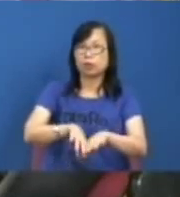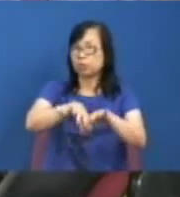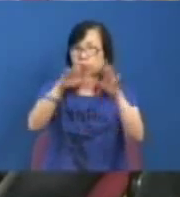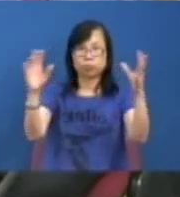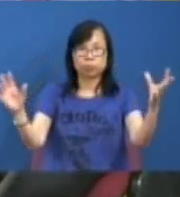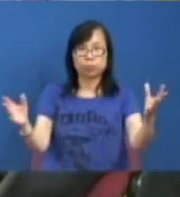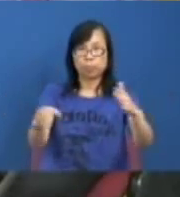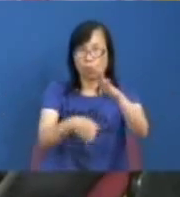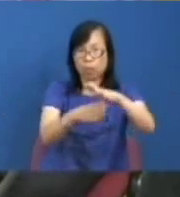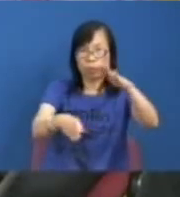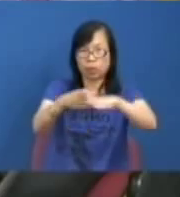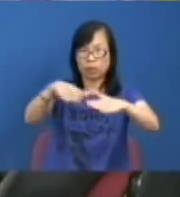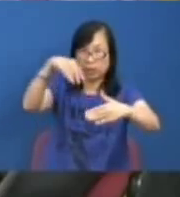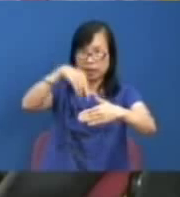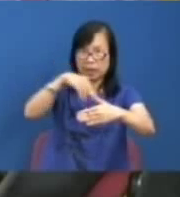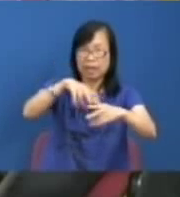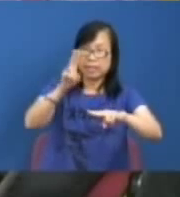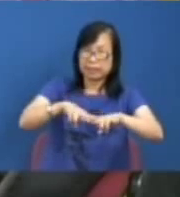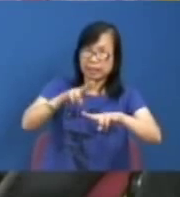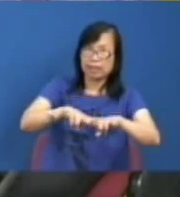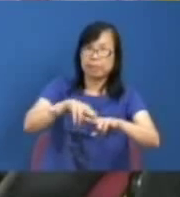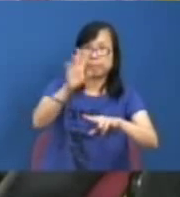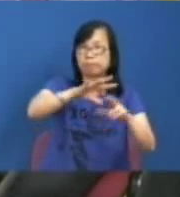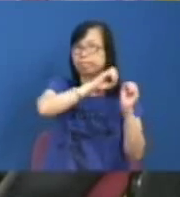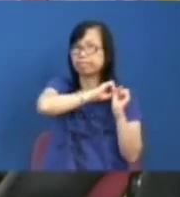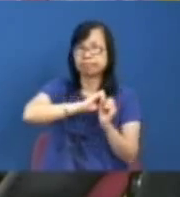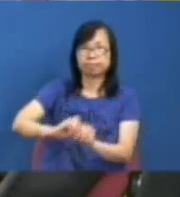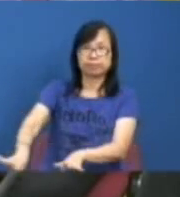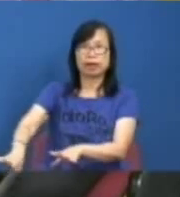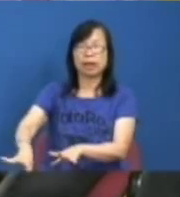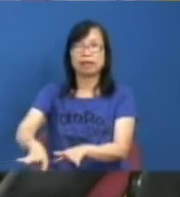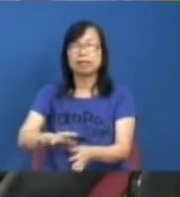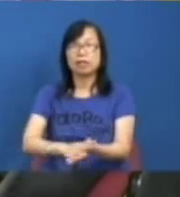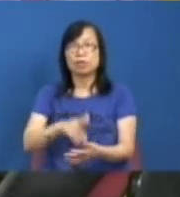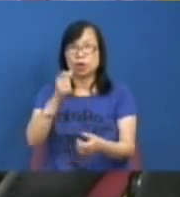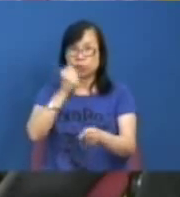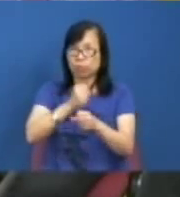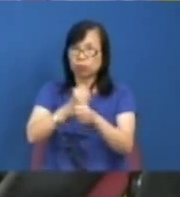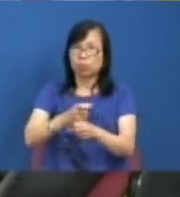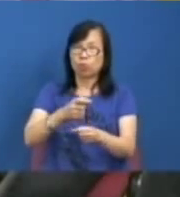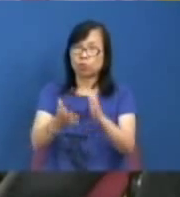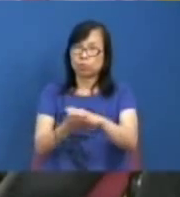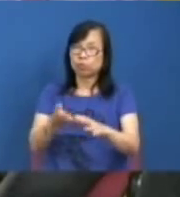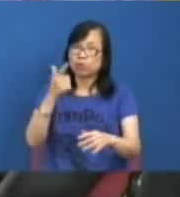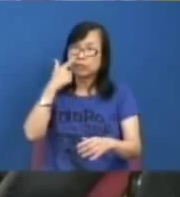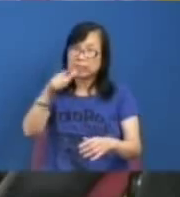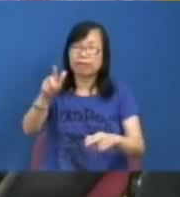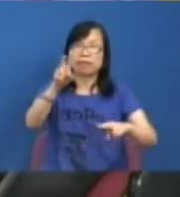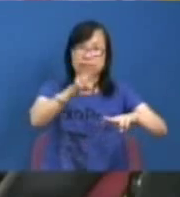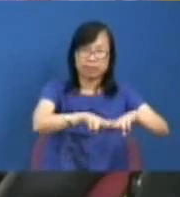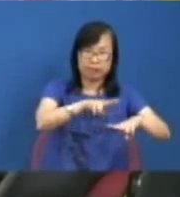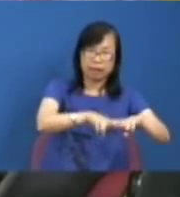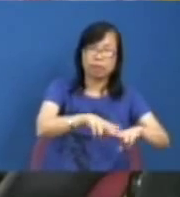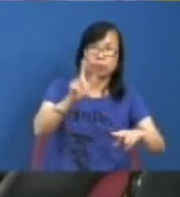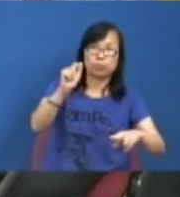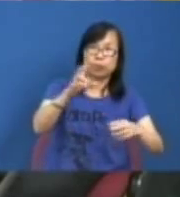室內嘅井啊，完全都唔要。我哋喺出邊同佢做過一條新渠，做嗰啲新嘅井污